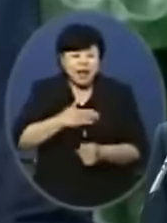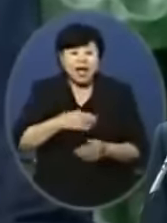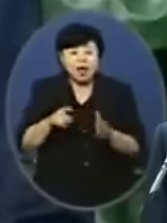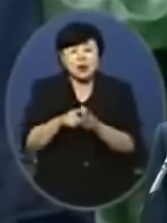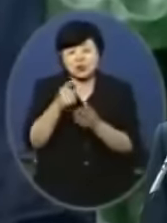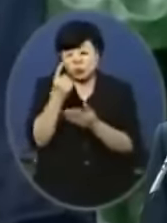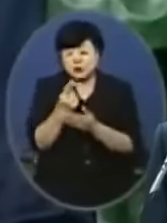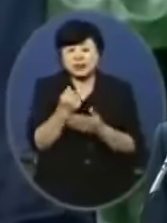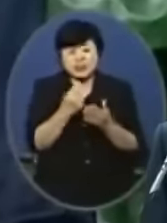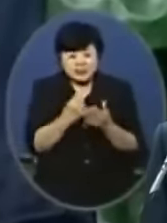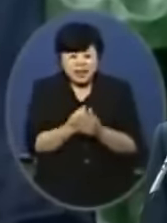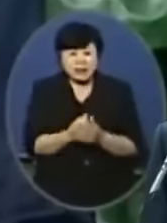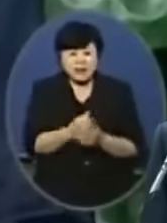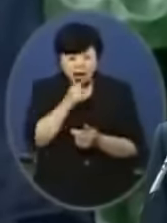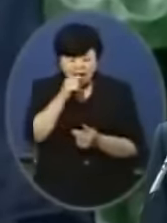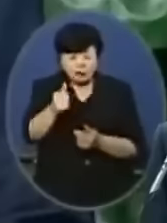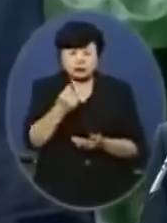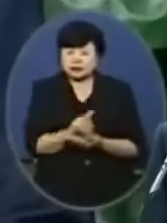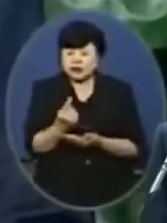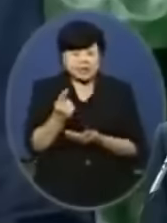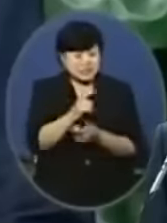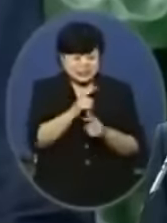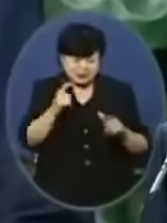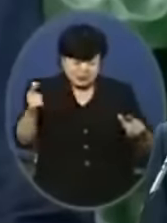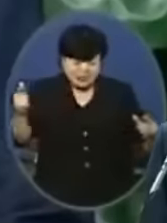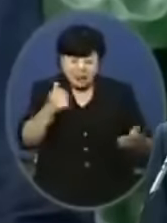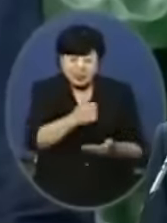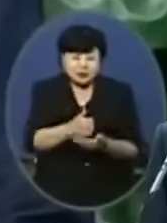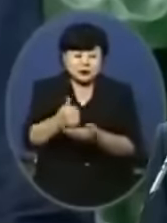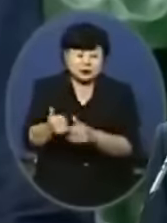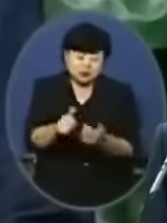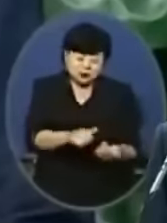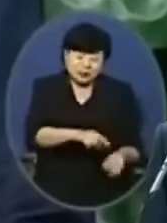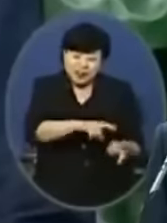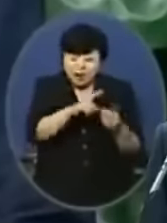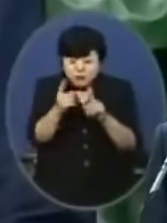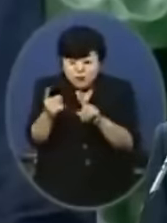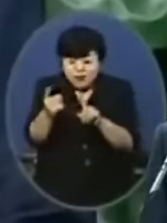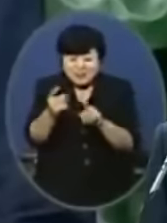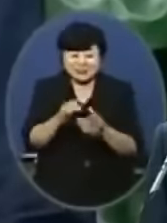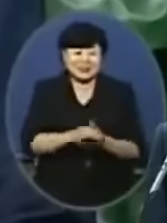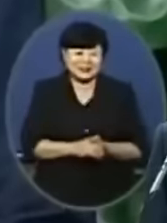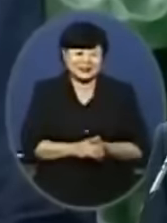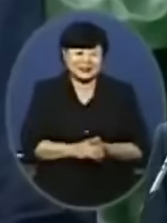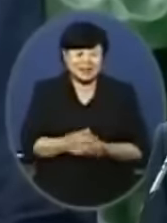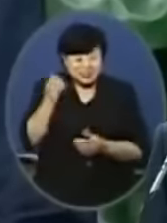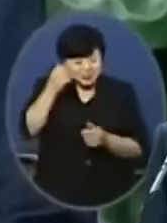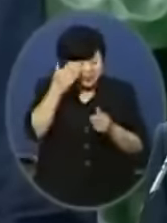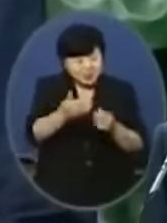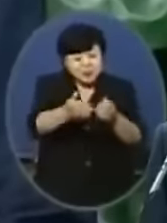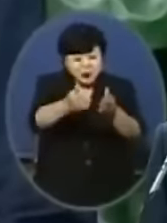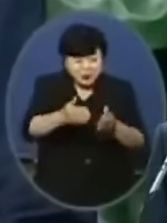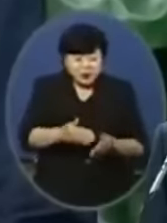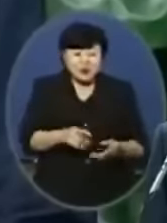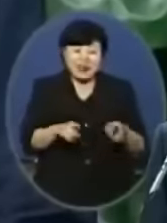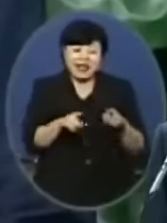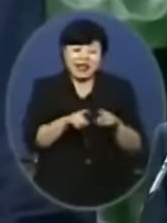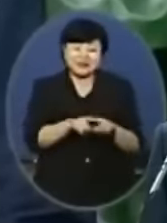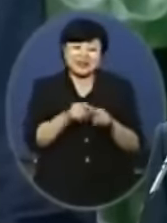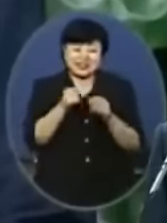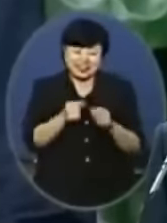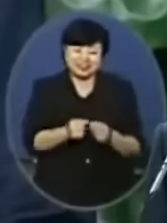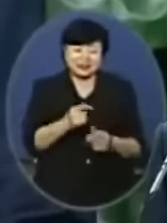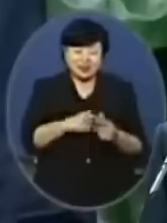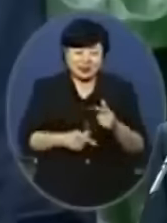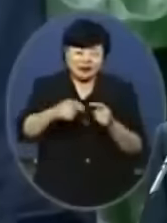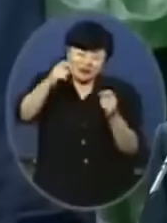위해서 오셨기 때문에 결코 나를 떠나지 않습니다. 주님은 죽으셨다 부활하시고 난 다음에는 성령을 통해서 우리와 같이 계심으로